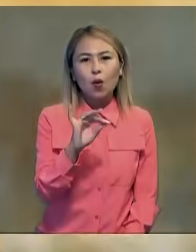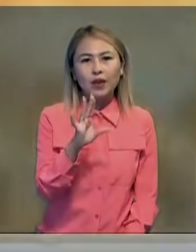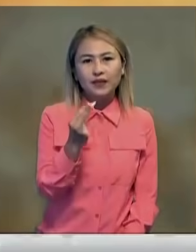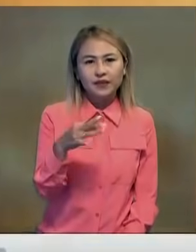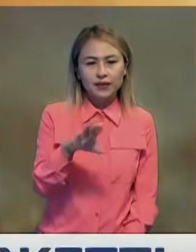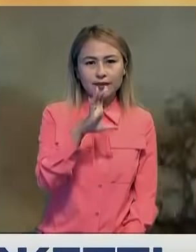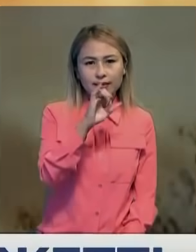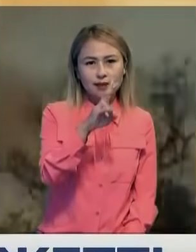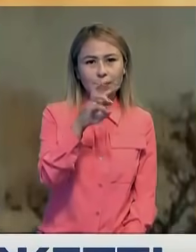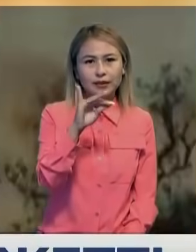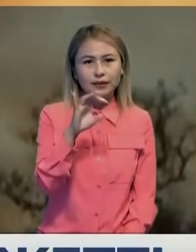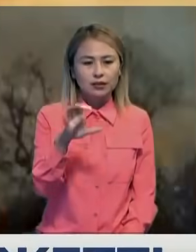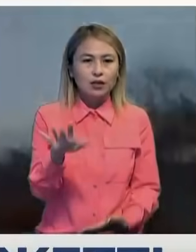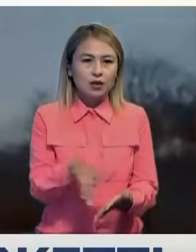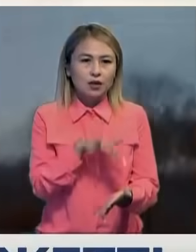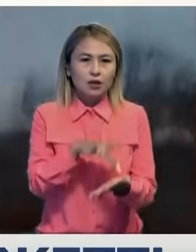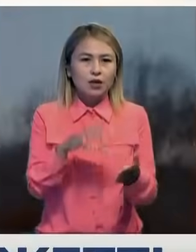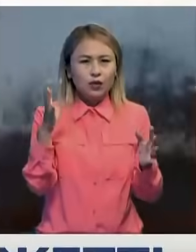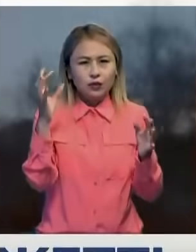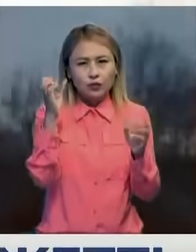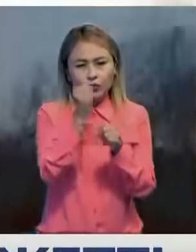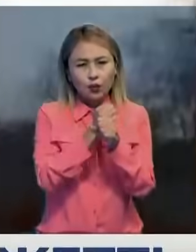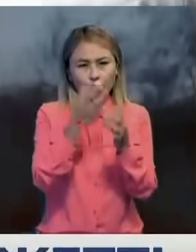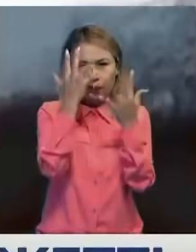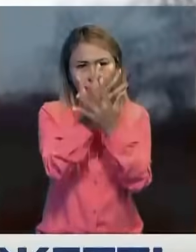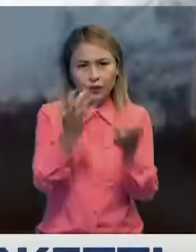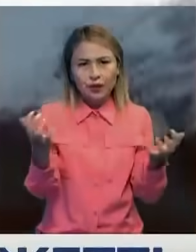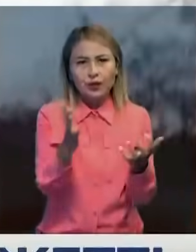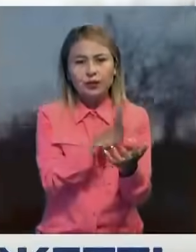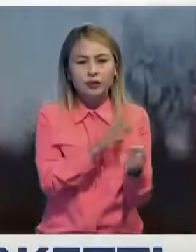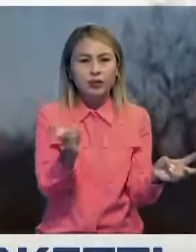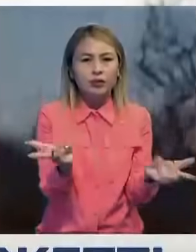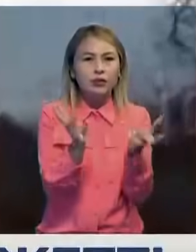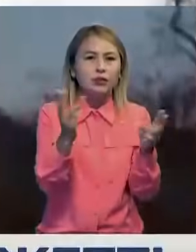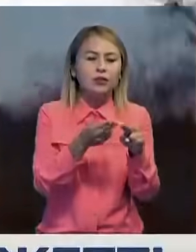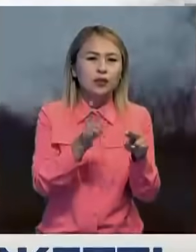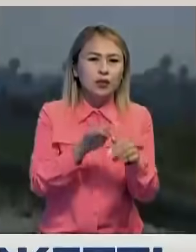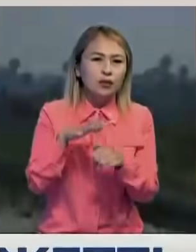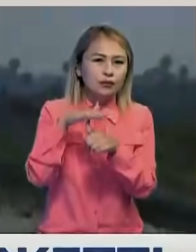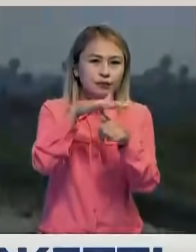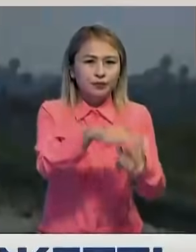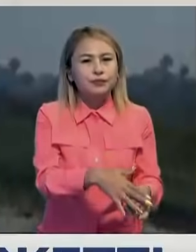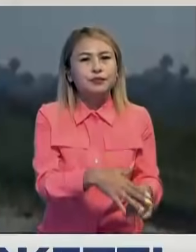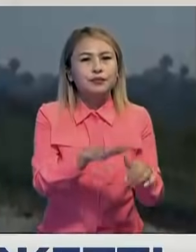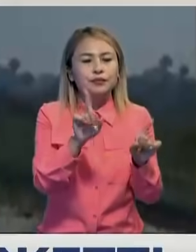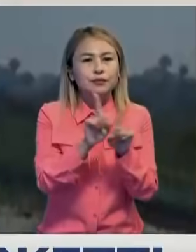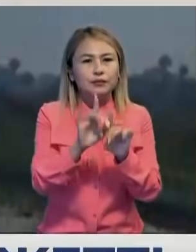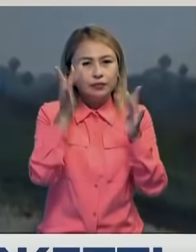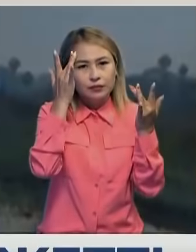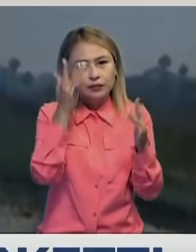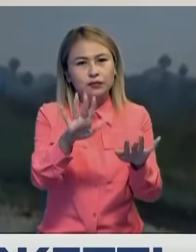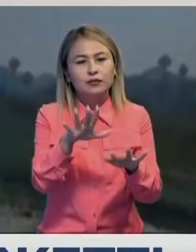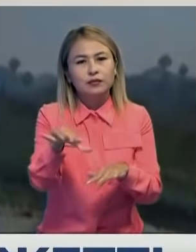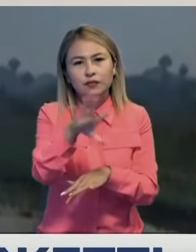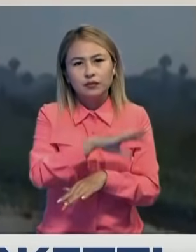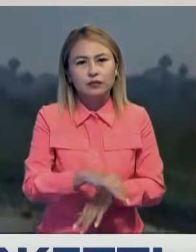Боливияның Сан-Матиас қаласында қою қара түтін басты. Қызыл жалында ауыздықтау үшін аймаққа тікұшақтар тартылған. Шаһары апат аймағы деп